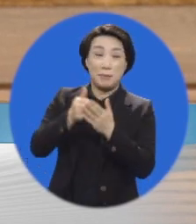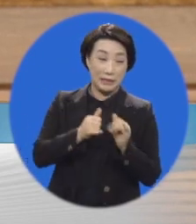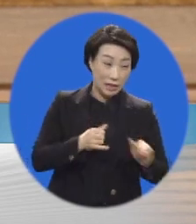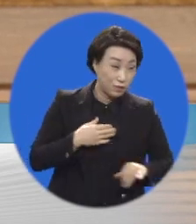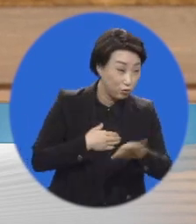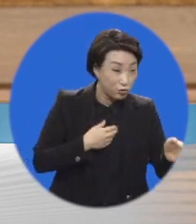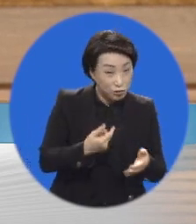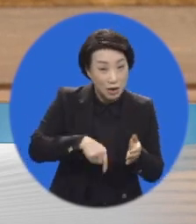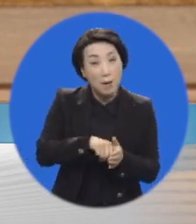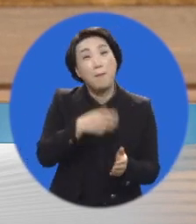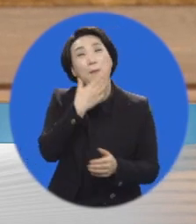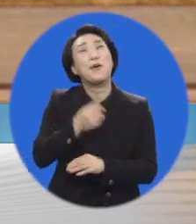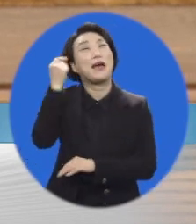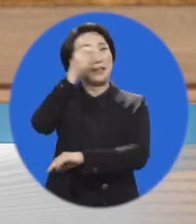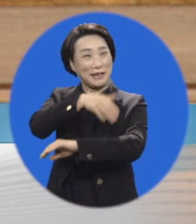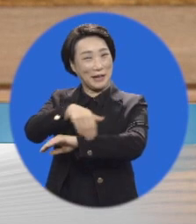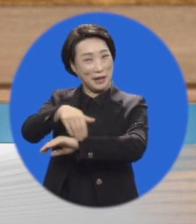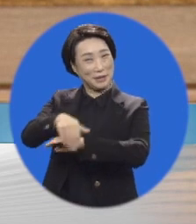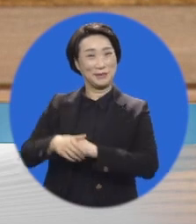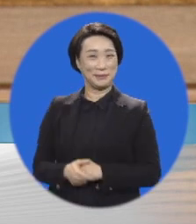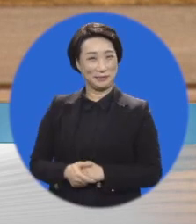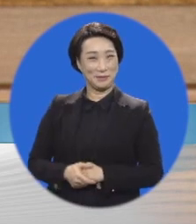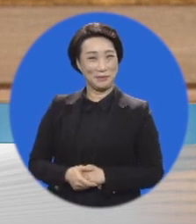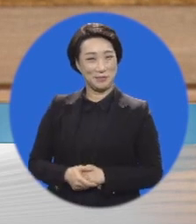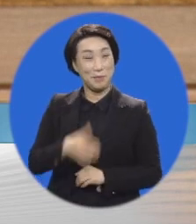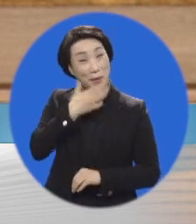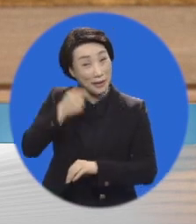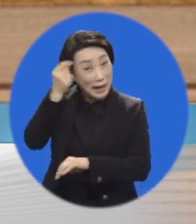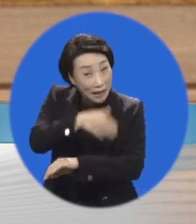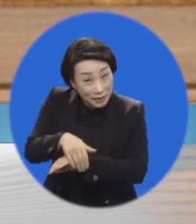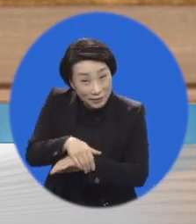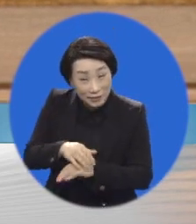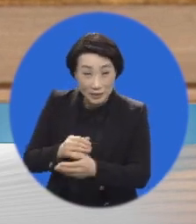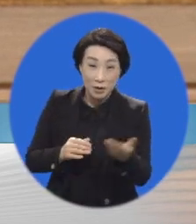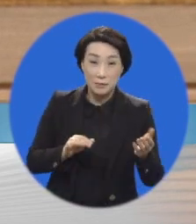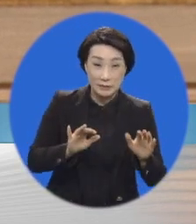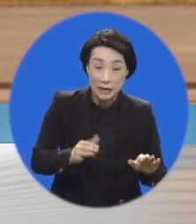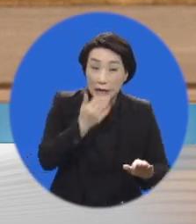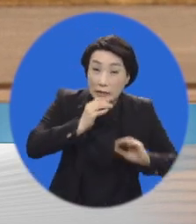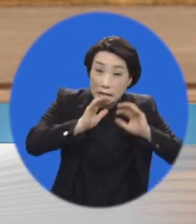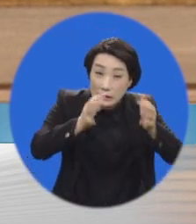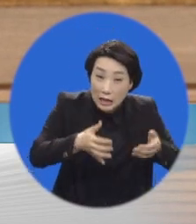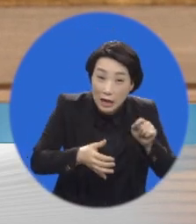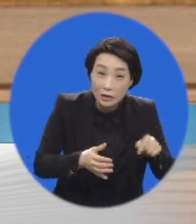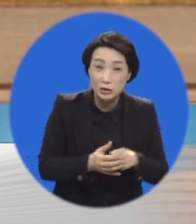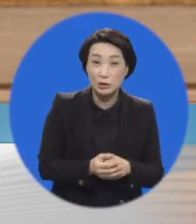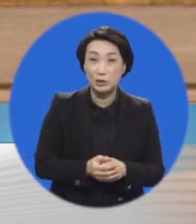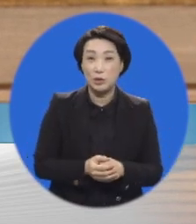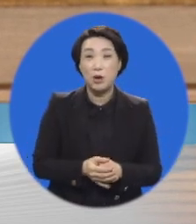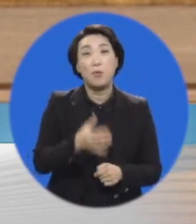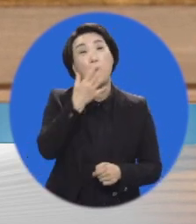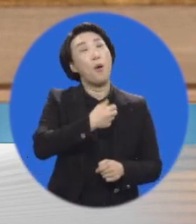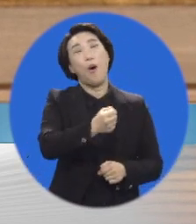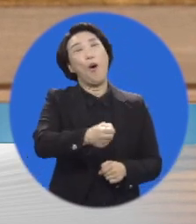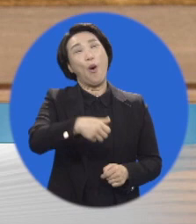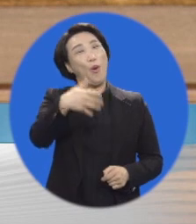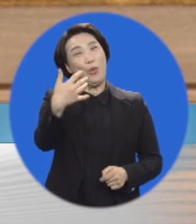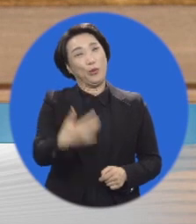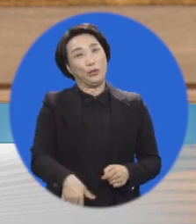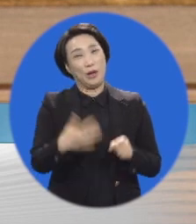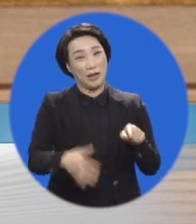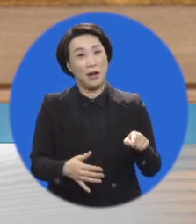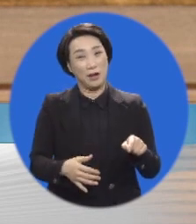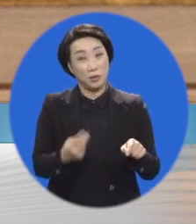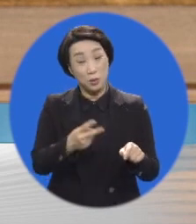향한 축복의 설계입니다. 설계. 여러분 이스라엘 어마한 복을 받은, 어마어마한 복을 받은